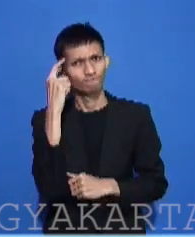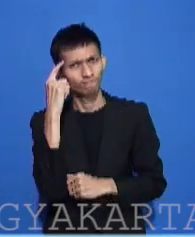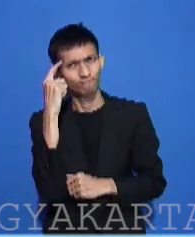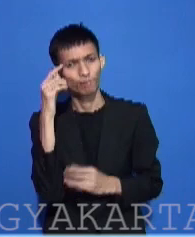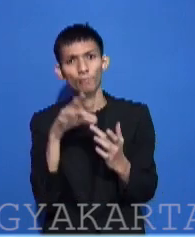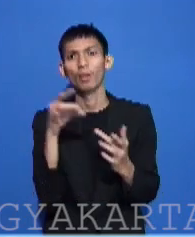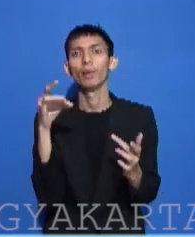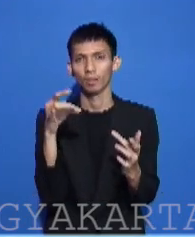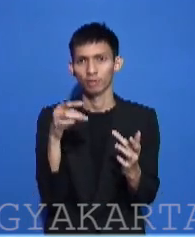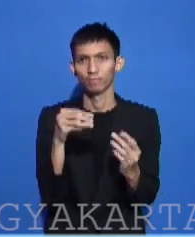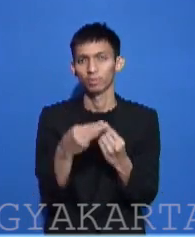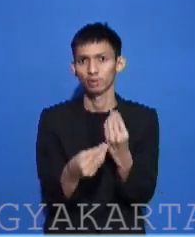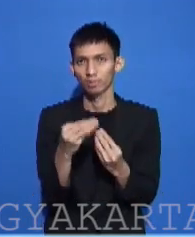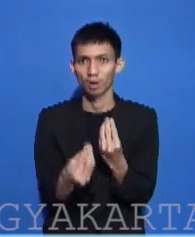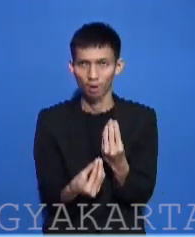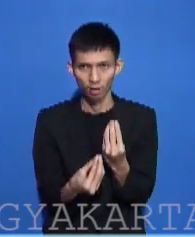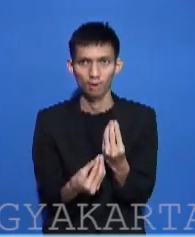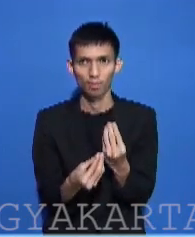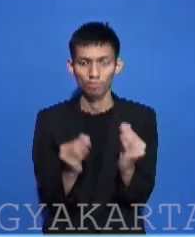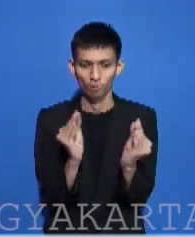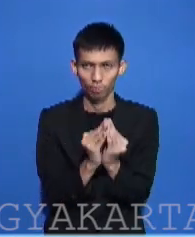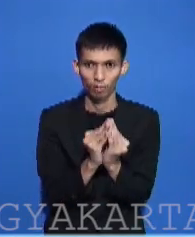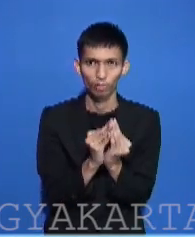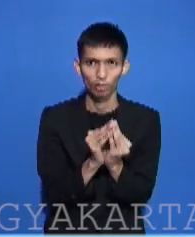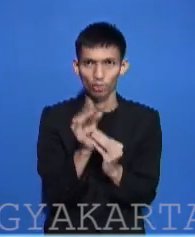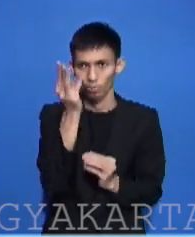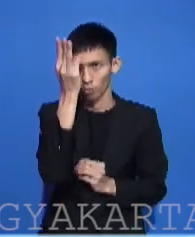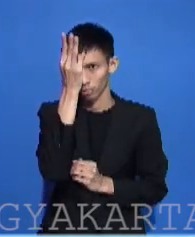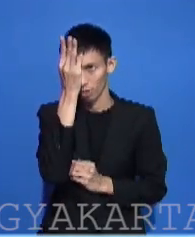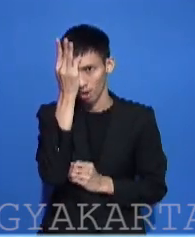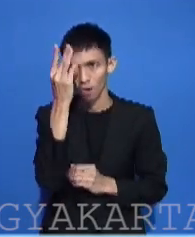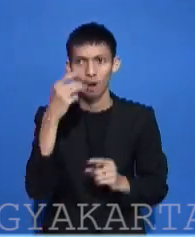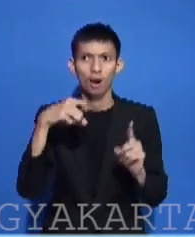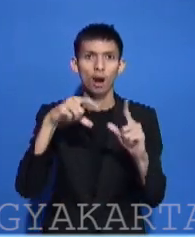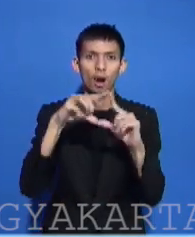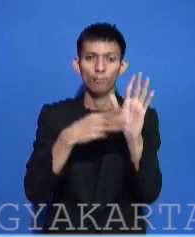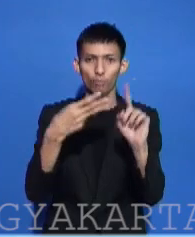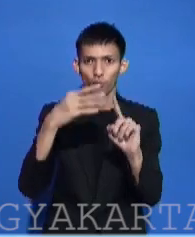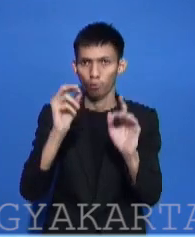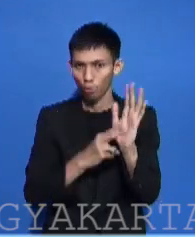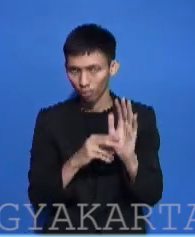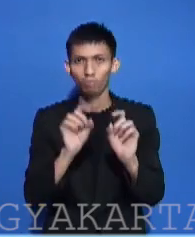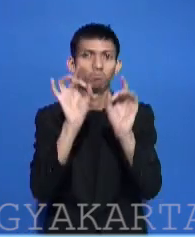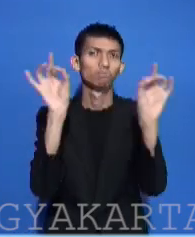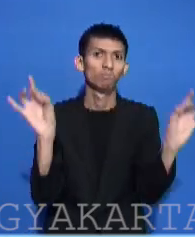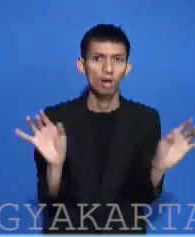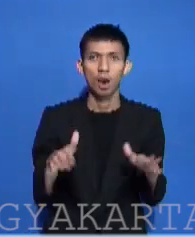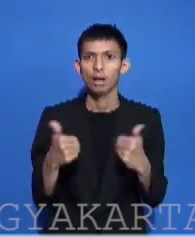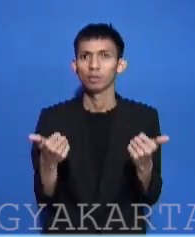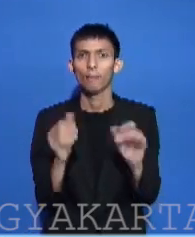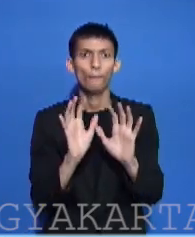manico worni Jini pisang Wiwit saking pisang kepok Rojo Ambon lansa Pituruh tibon menawi asli pun Saelan